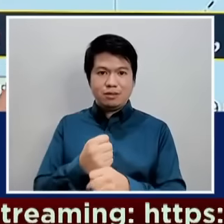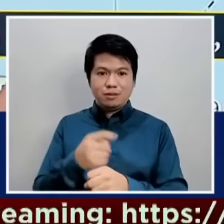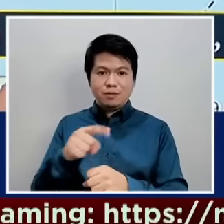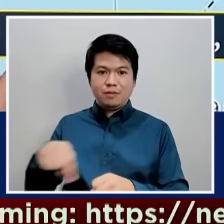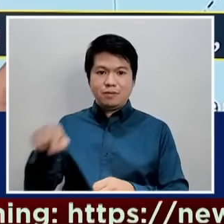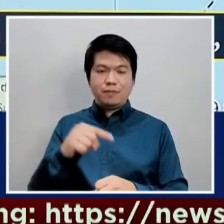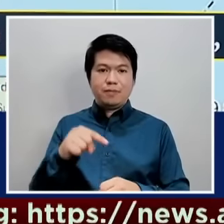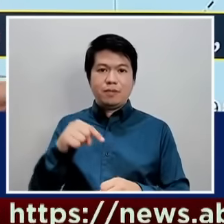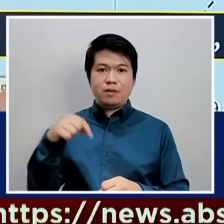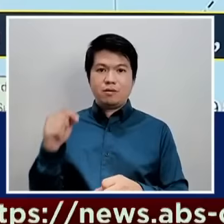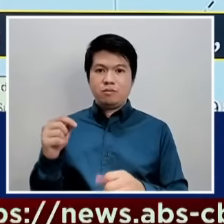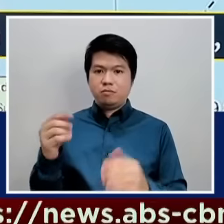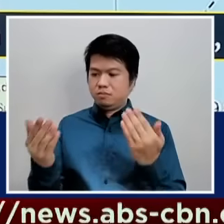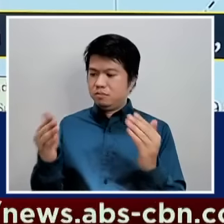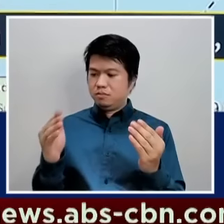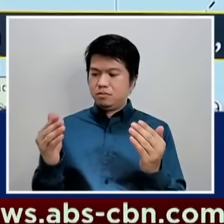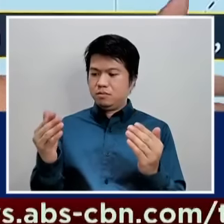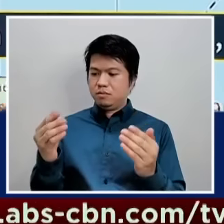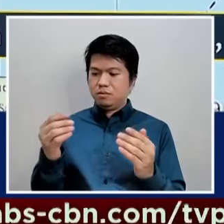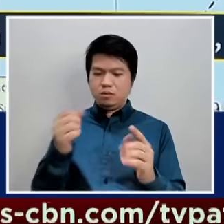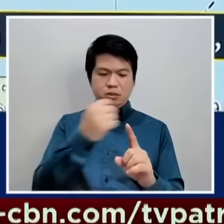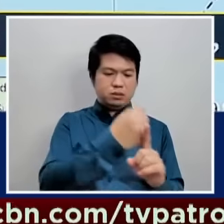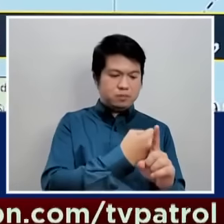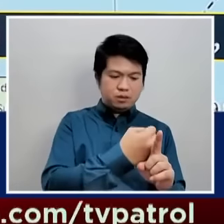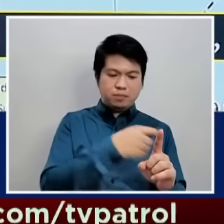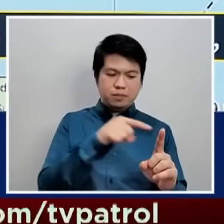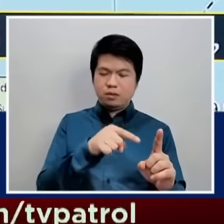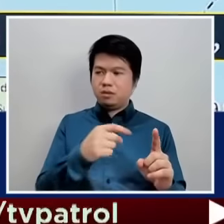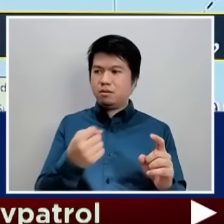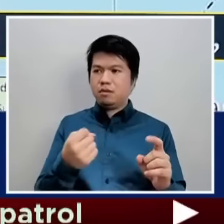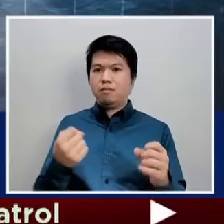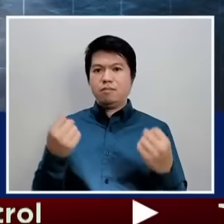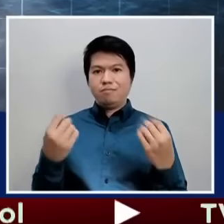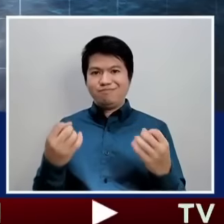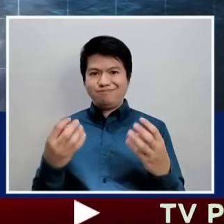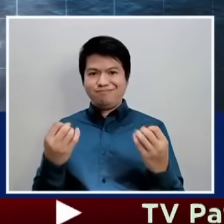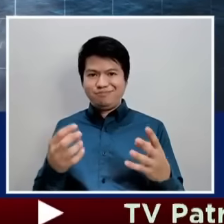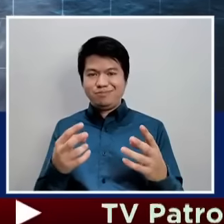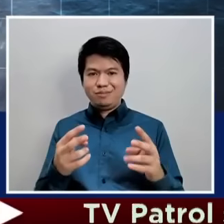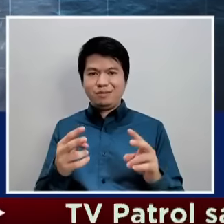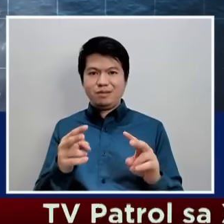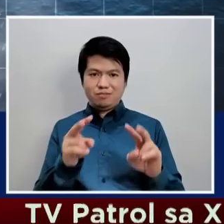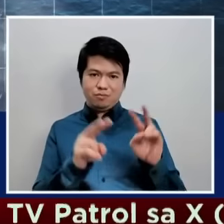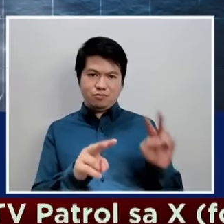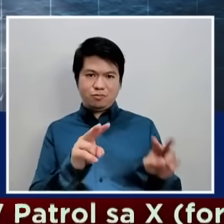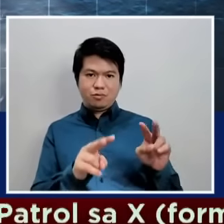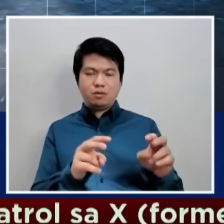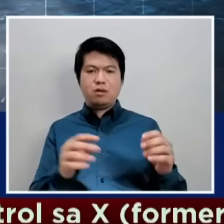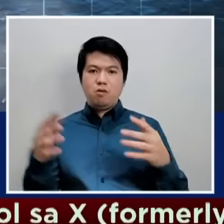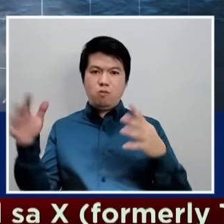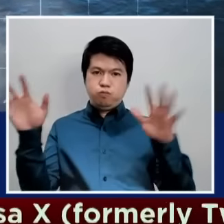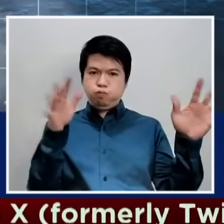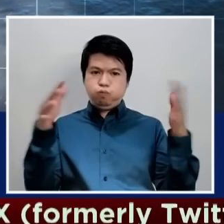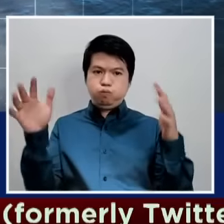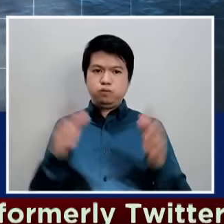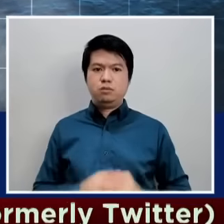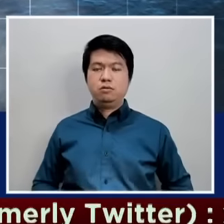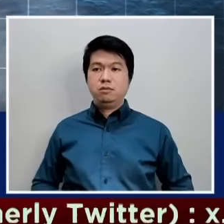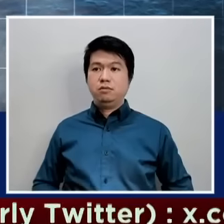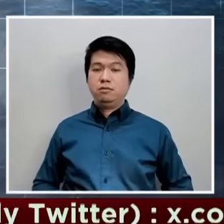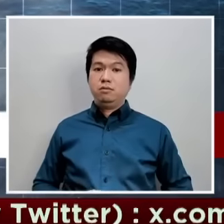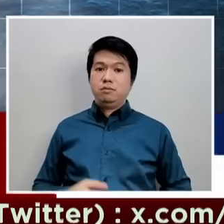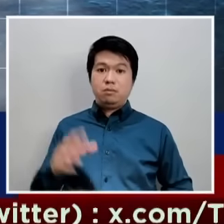forecast natin na for the month of September, mas marami po tayo na monitor na bagyo ngayon. Tansya ng PAGASA, 4 hanggang 7 bagyo pa